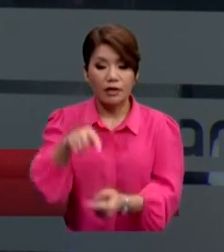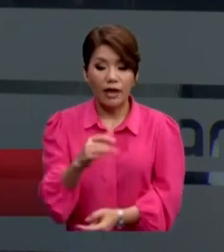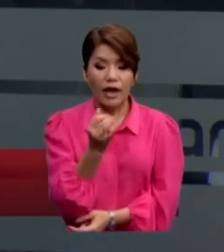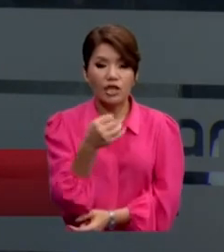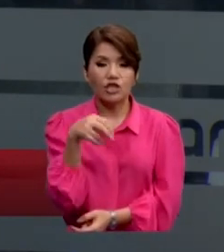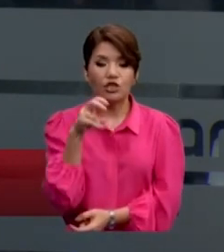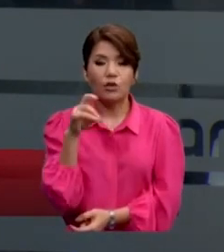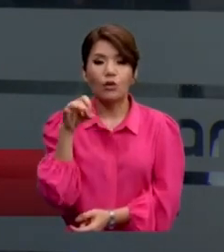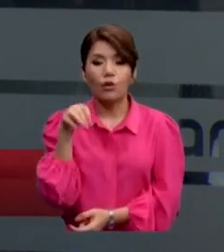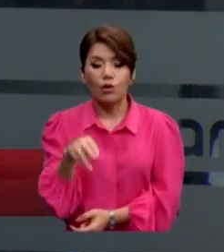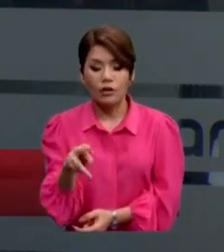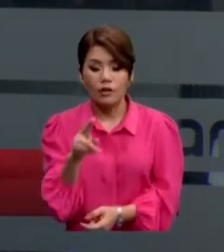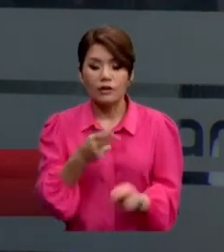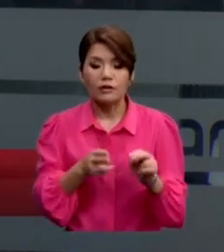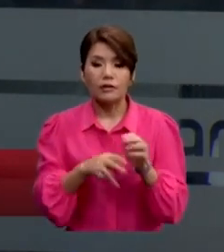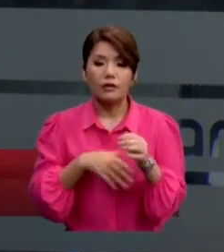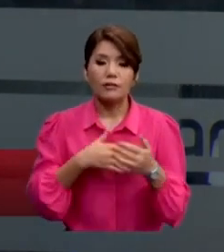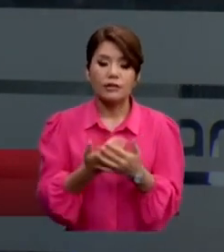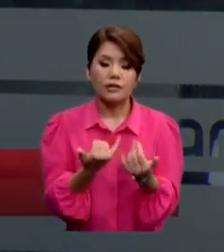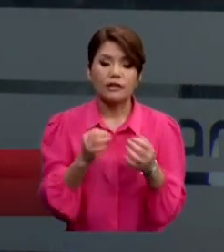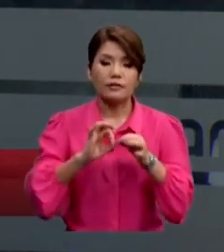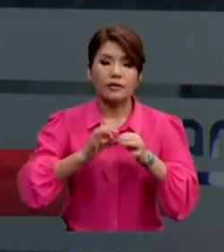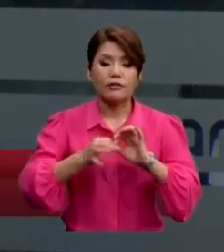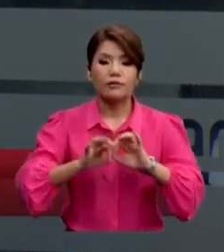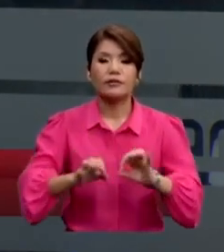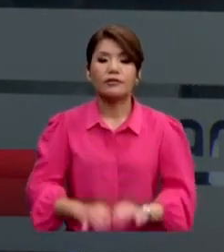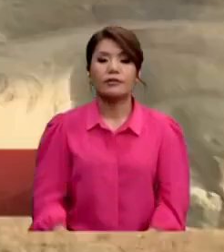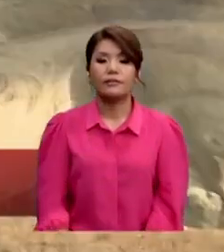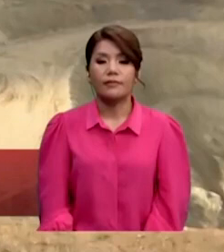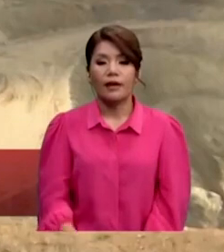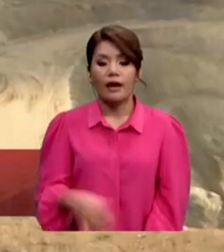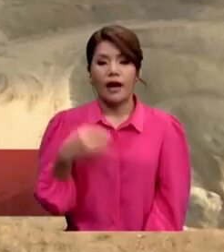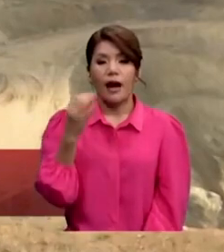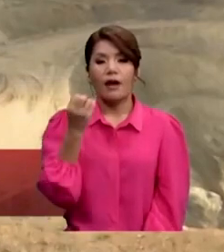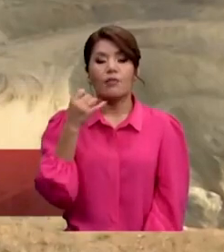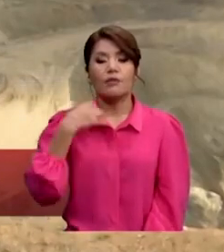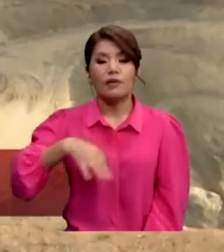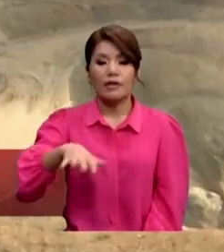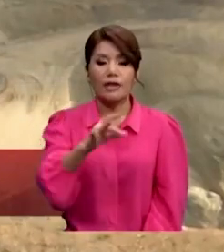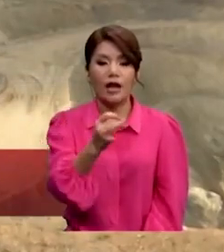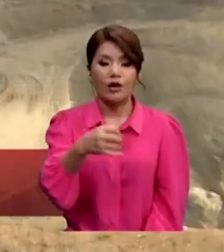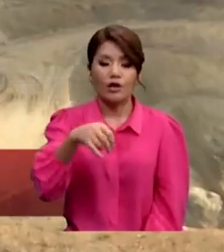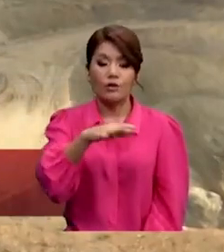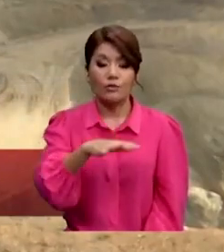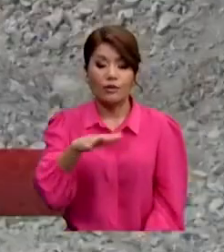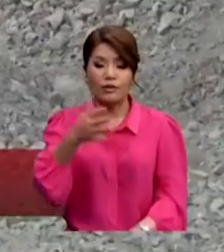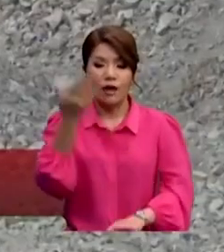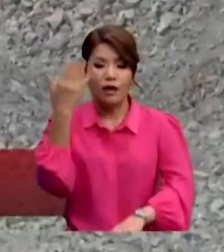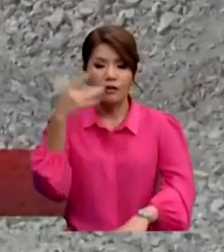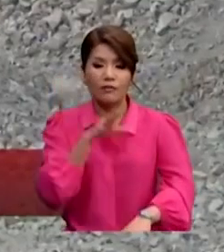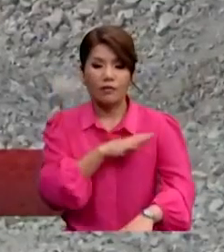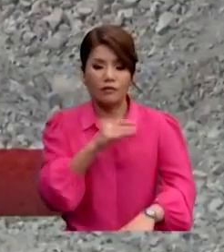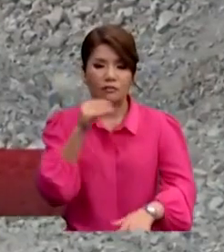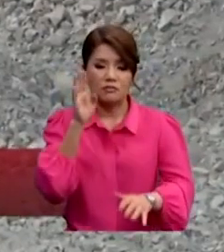Gold компаниясының қарқынды қызметі туралы тілші бейнематериалда. Ақмола облысындағы Райгородок кен орны. Бұл бір кездері